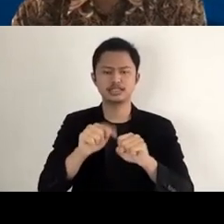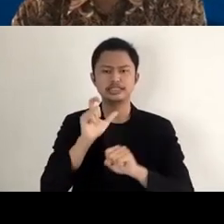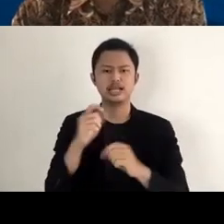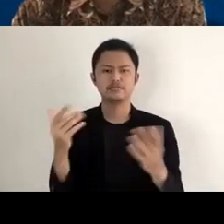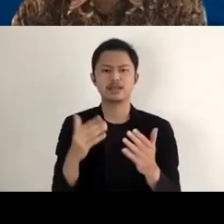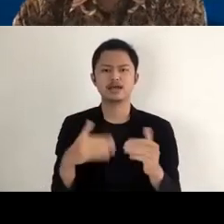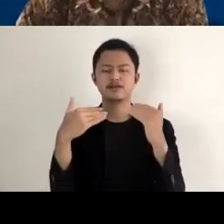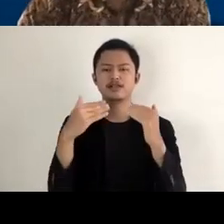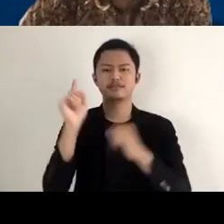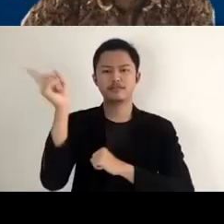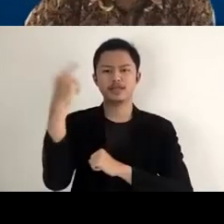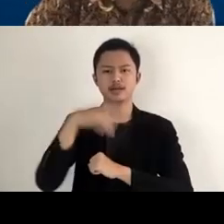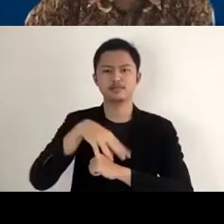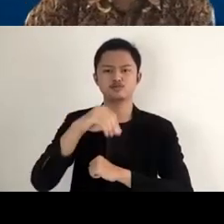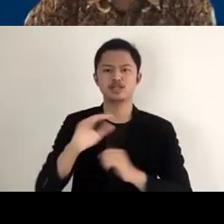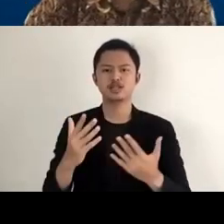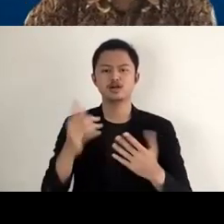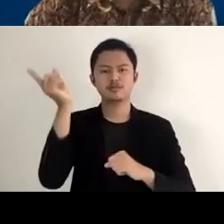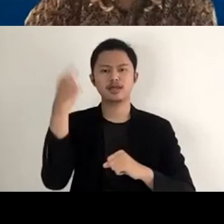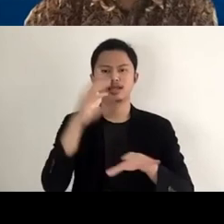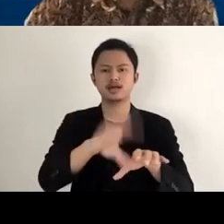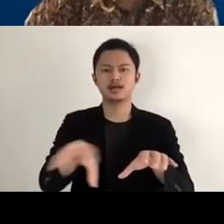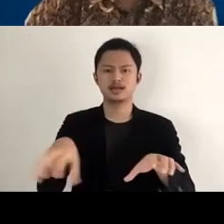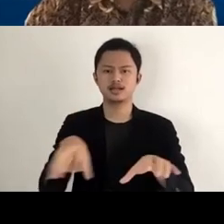tingkat pemerintah pusat maupun pemerintah daerah